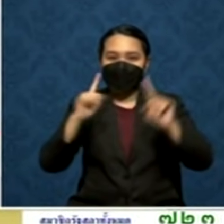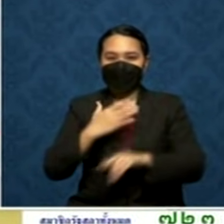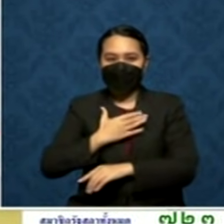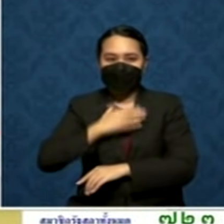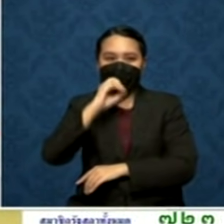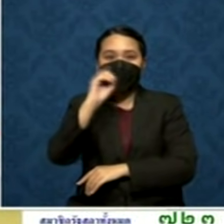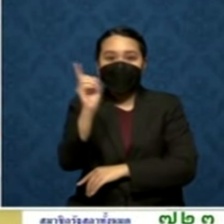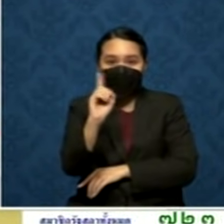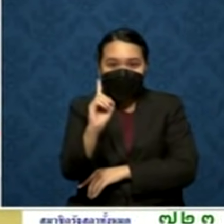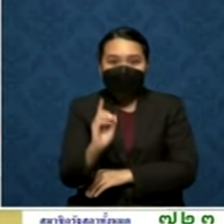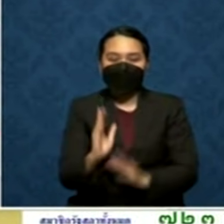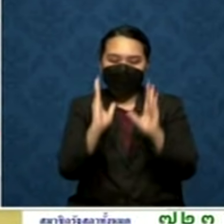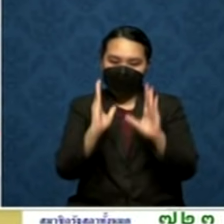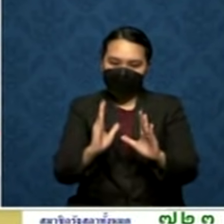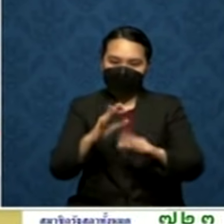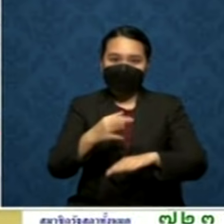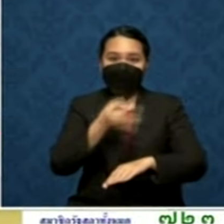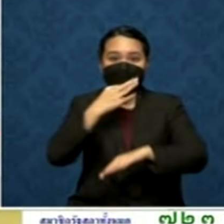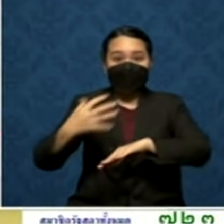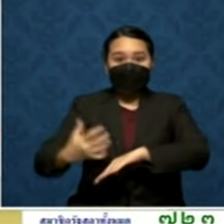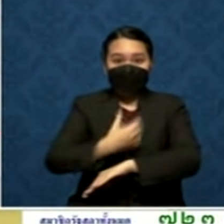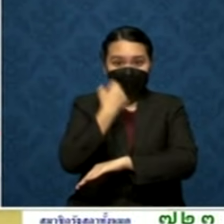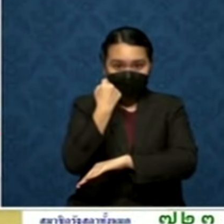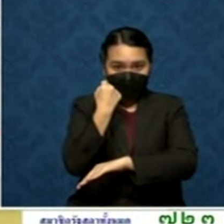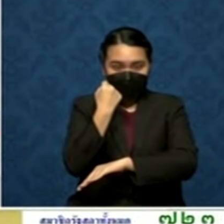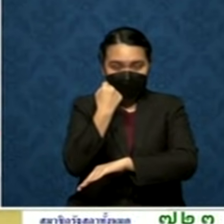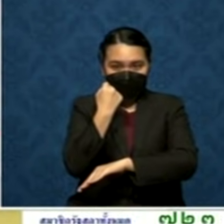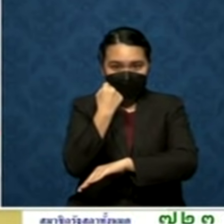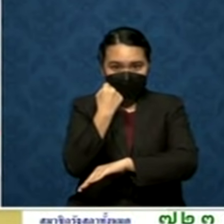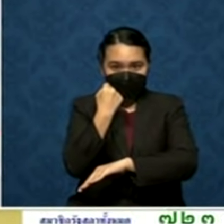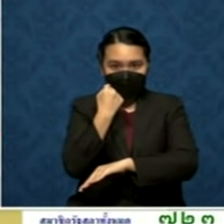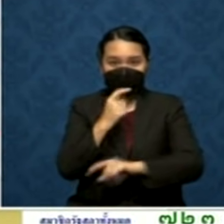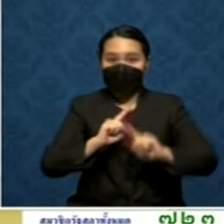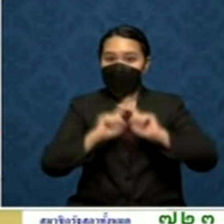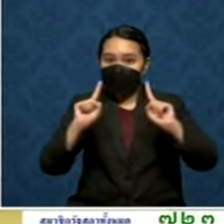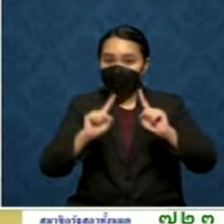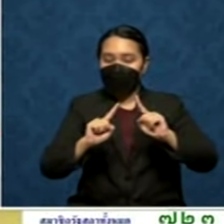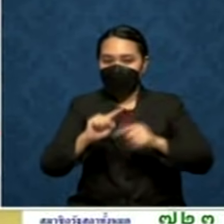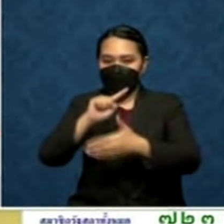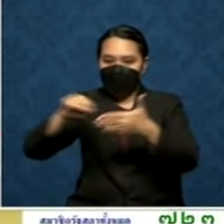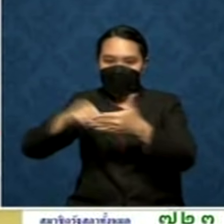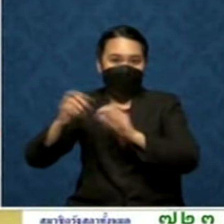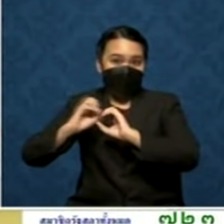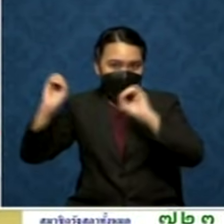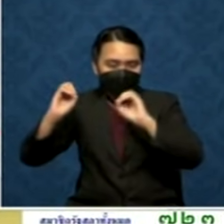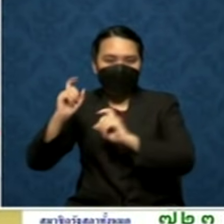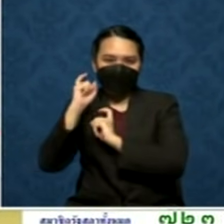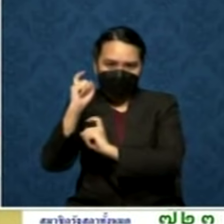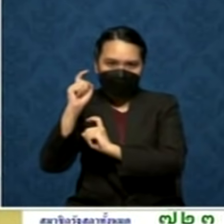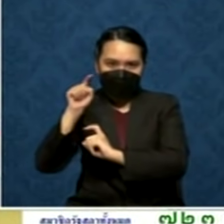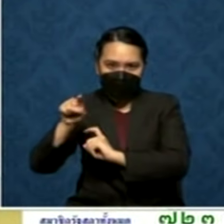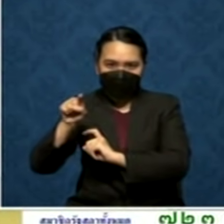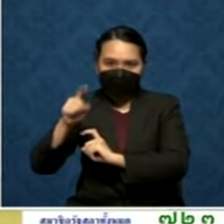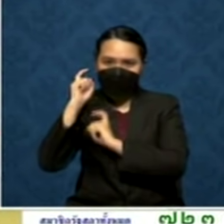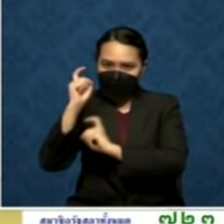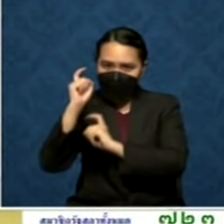อย่างนี้ครับว่านักการเมืองหรือนะตบพร้อมที่ไม่ได้มาจากการเลือกตั้งนี่แหละครับอันตรายยิ่งกว่าเครือข่ายหน้าการเมืองที่ไม่ได้